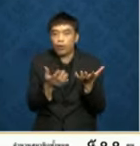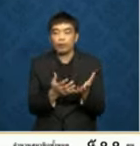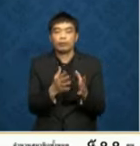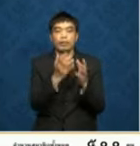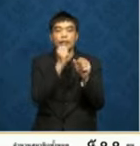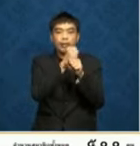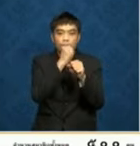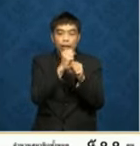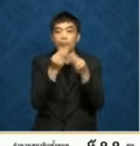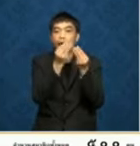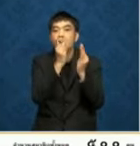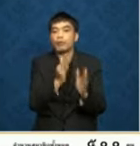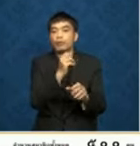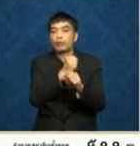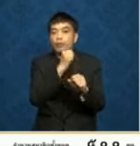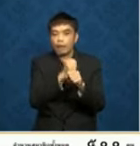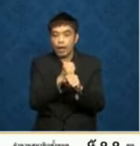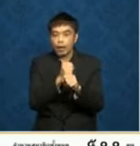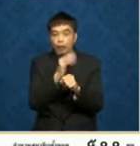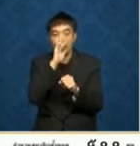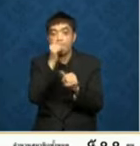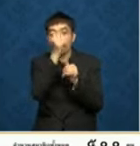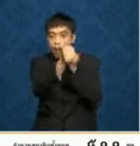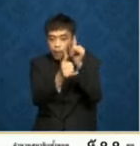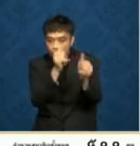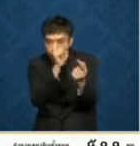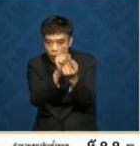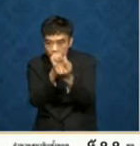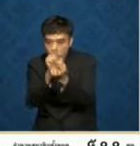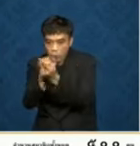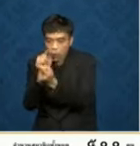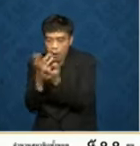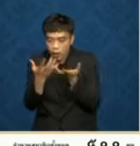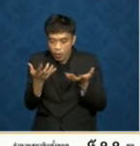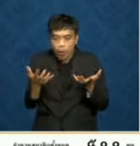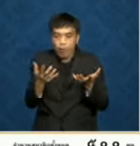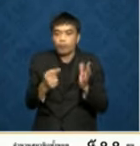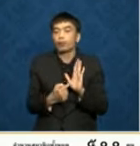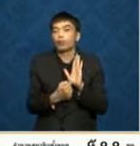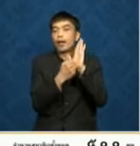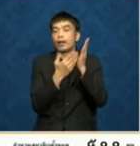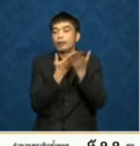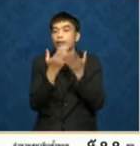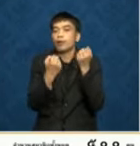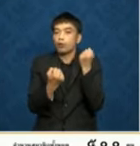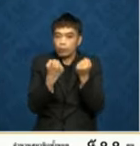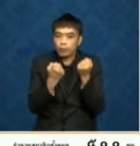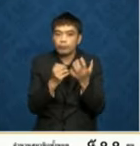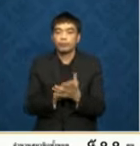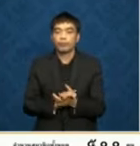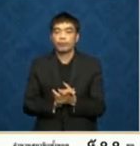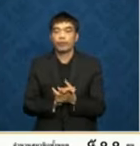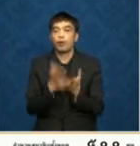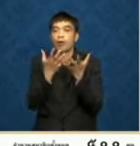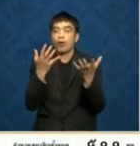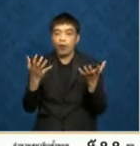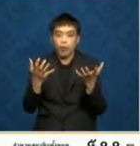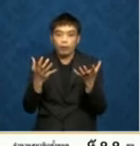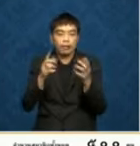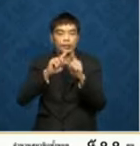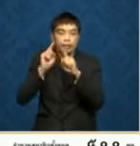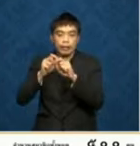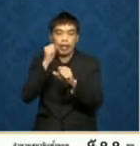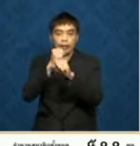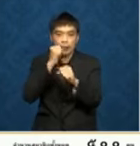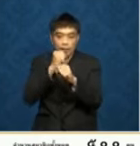วยความสะโดg้กัเจ้าหน้าที่ในการลงไปหาพน้ประชาชนในแตละพื้ที่ไม่วจะเป็ยาน พาหนนไม่วาจะเปนอปกรณตาง ที่จะเสิม